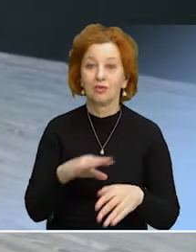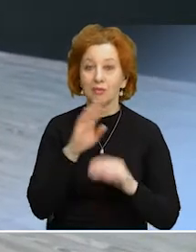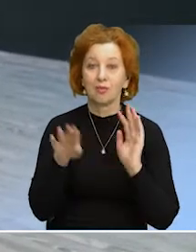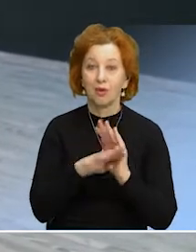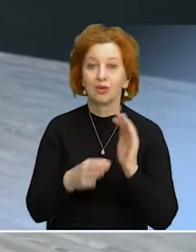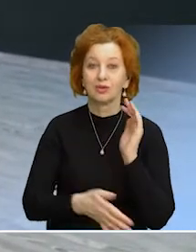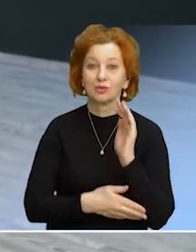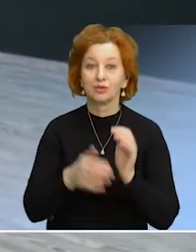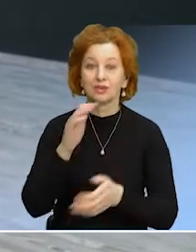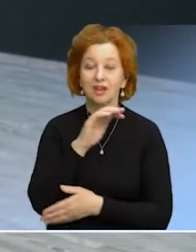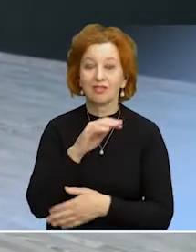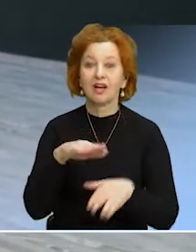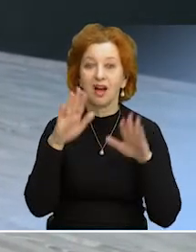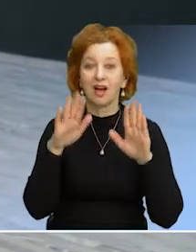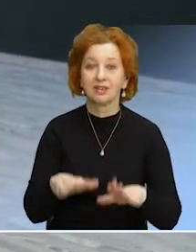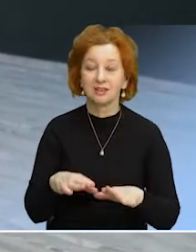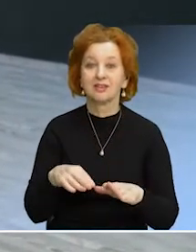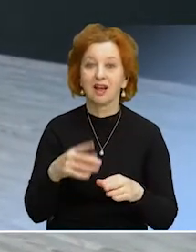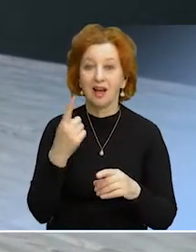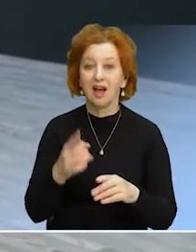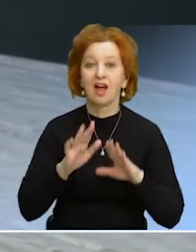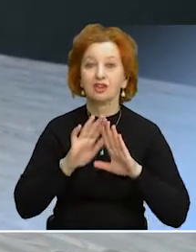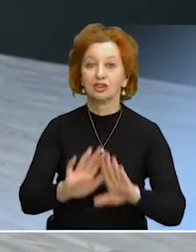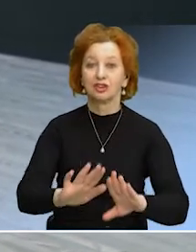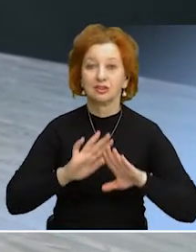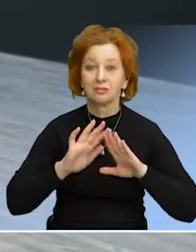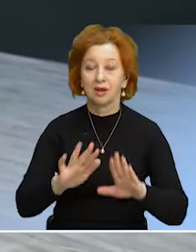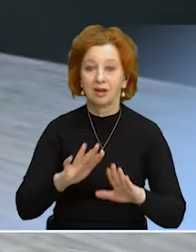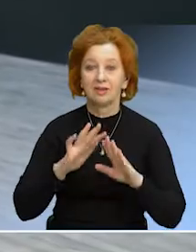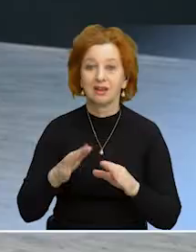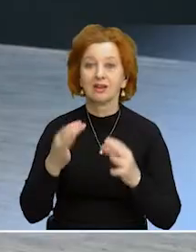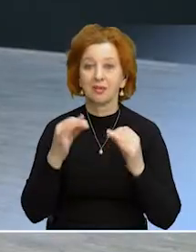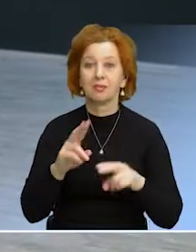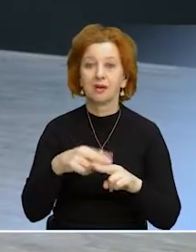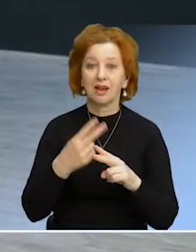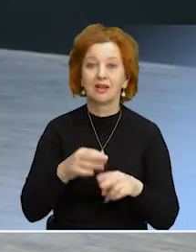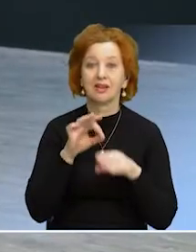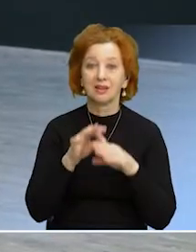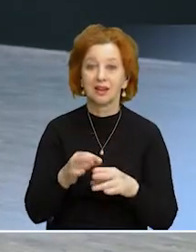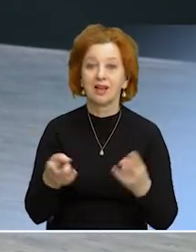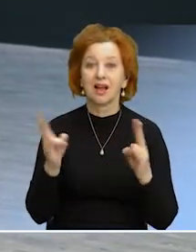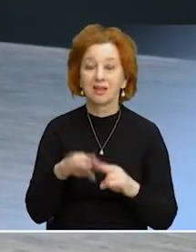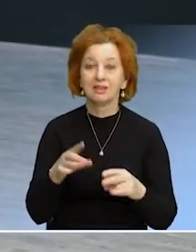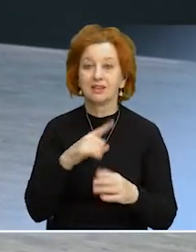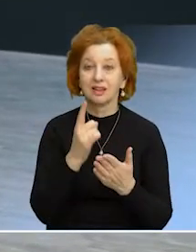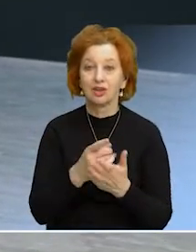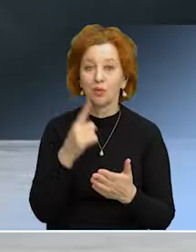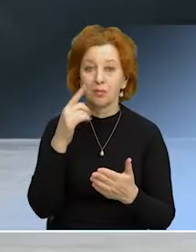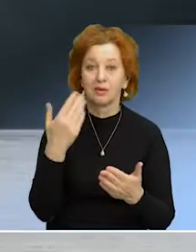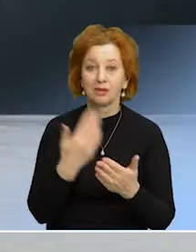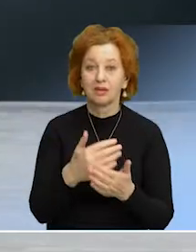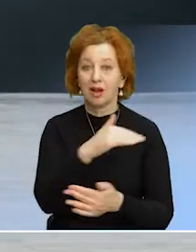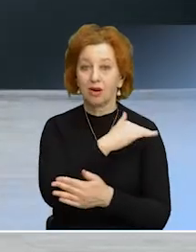под плечевыми суставами. Опустите колени на пол и выполните отжимания, сгибая локти назад. При этом тело от колен до макушки